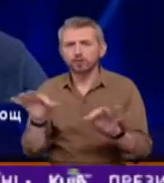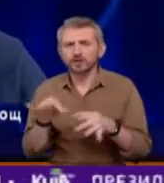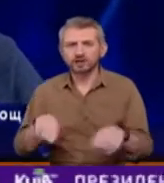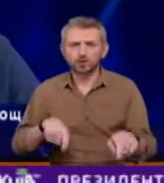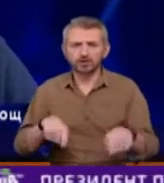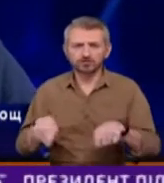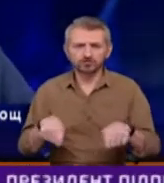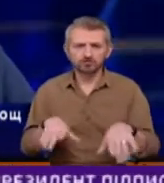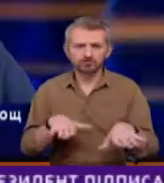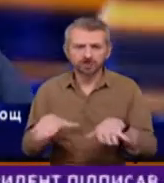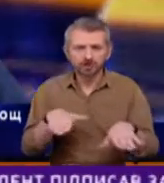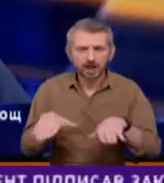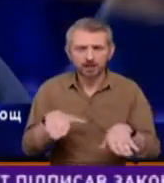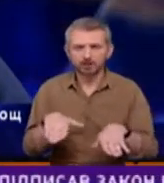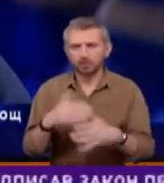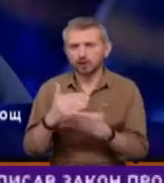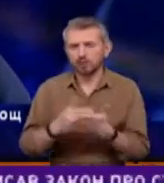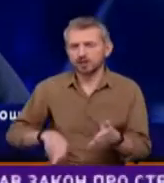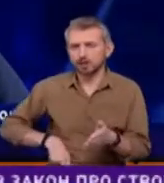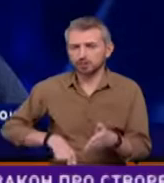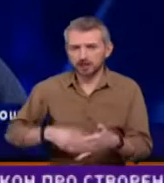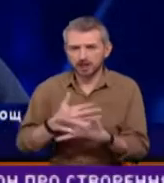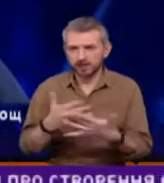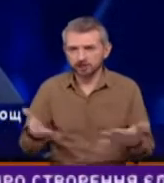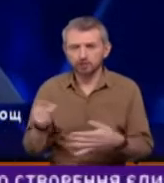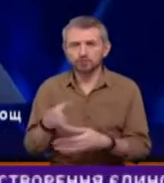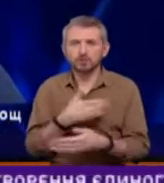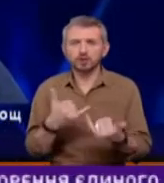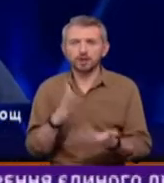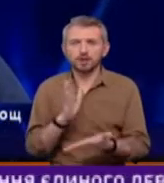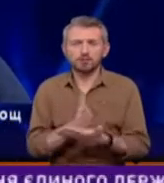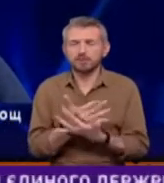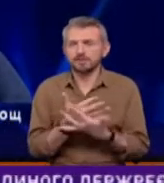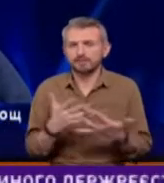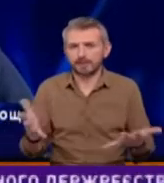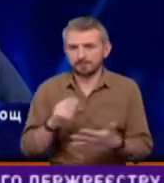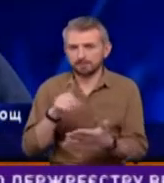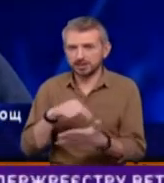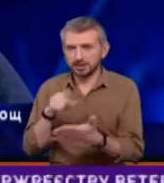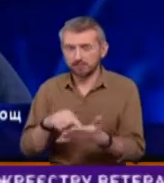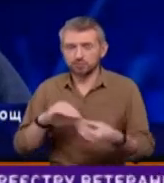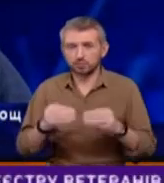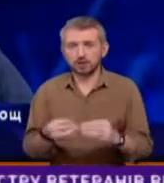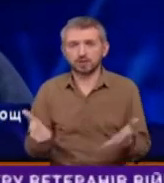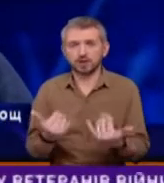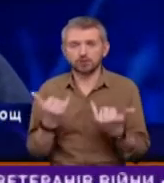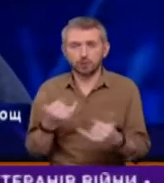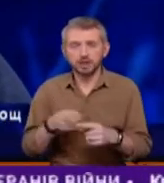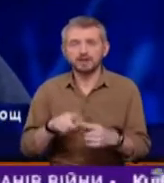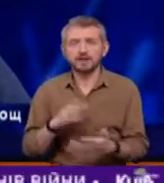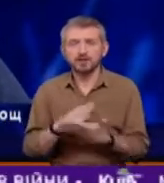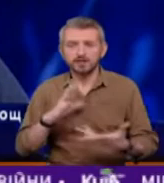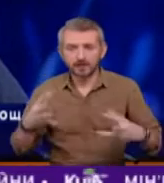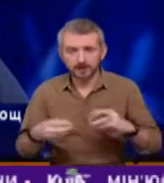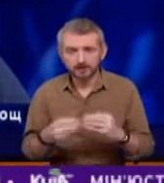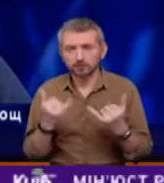і програмні директори, і таке інше. Тому ми сьогодні маємо цілий спектр питань і проблем, які сьогодні, це вже є наслідки, ми вже